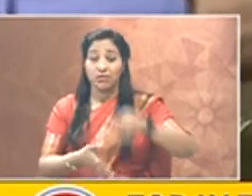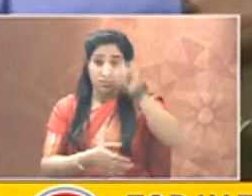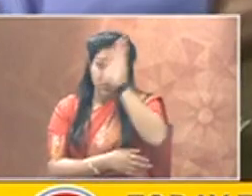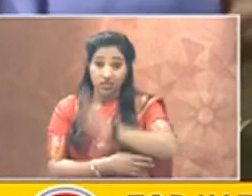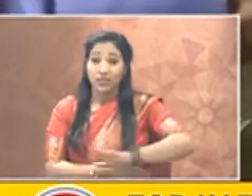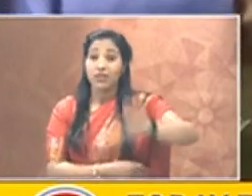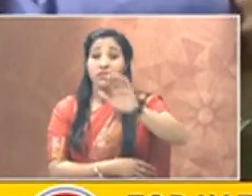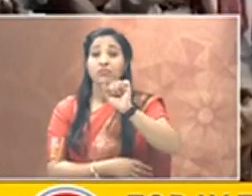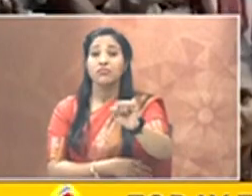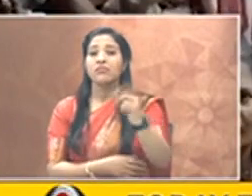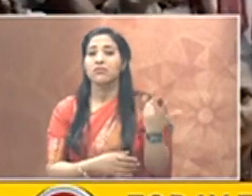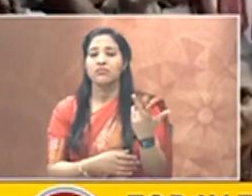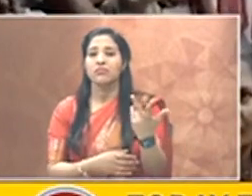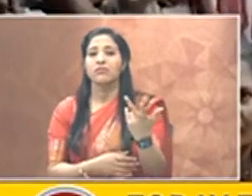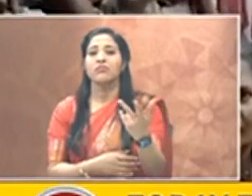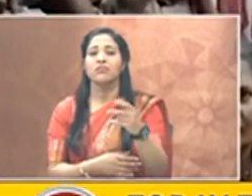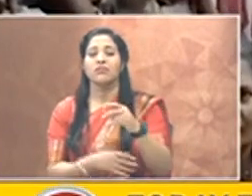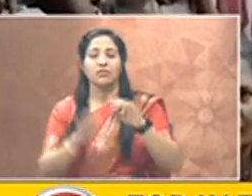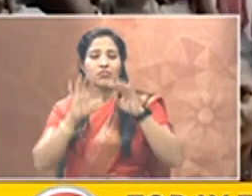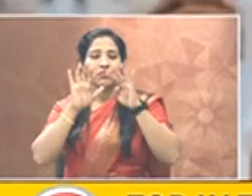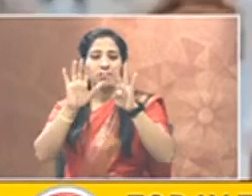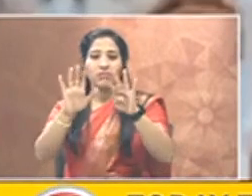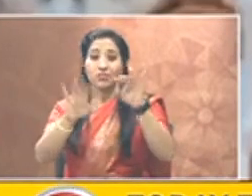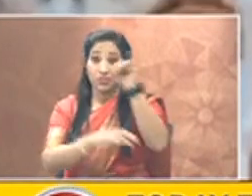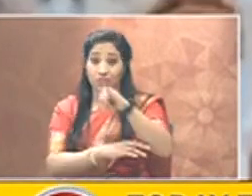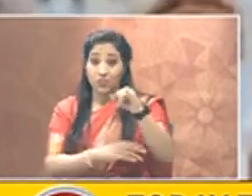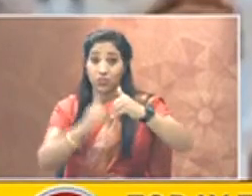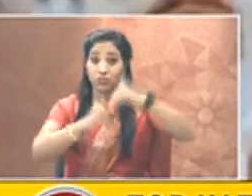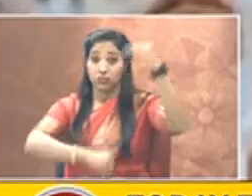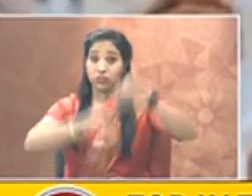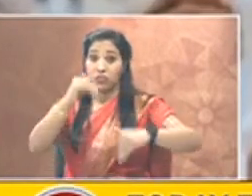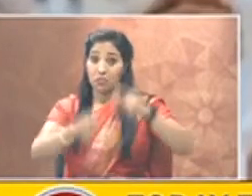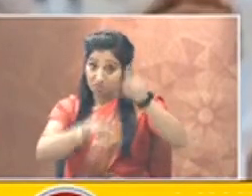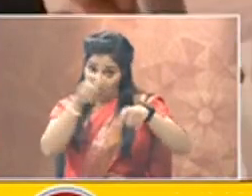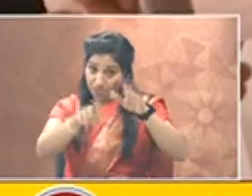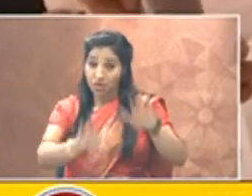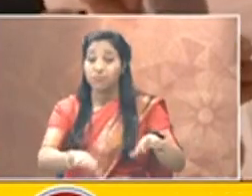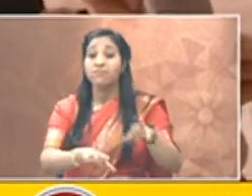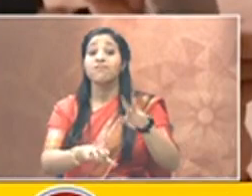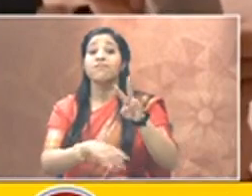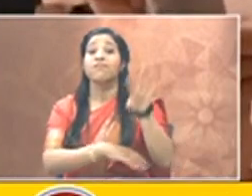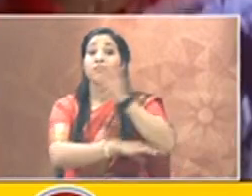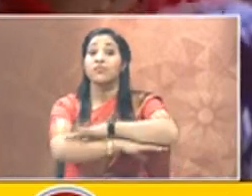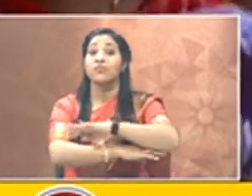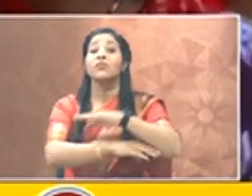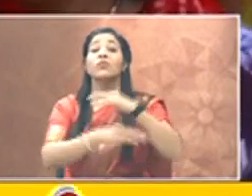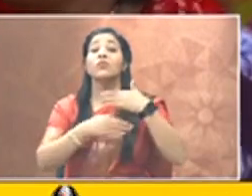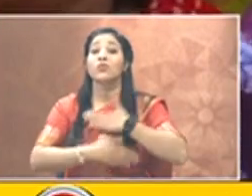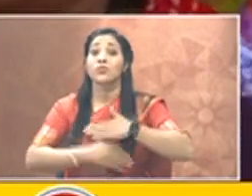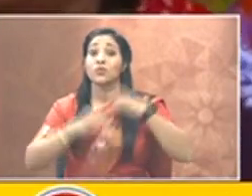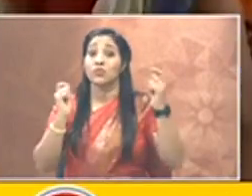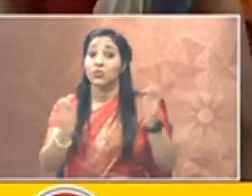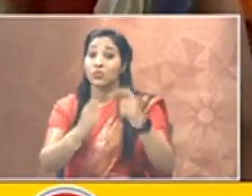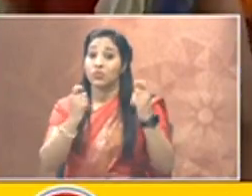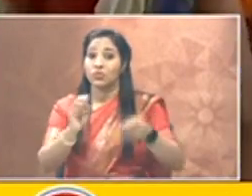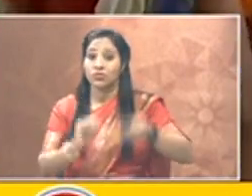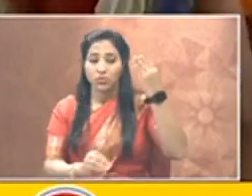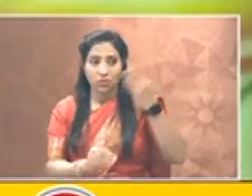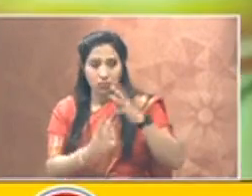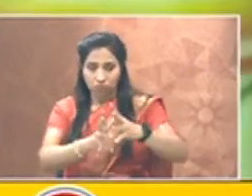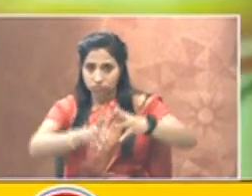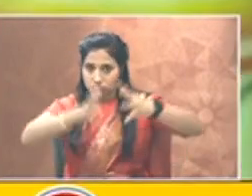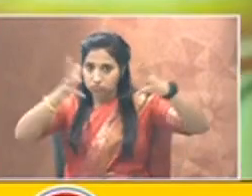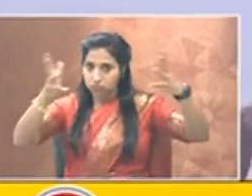करीब करीब 96 करोड़ मतदाता है। आप जानते हैं ये आंकड़ा कितना बड़ा